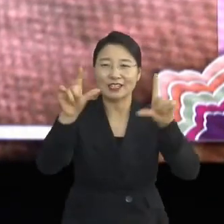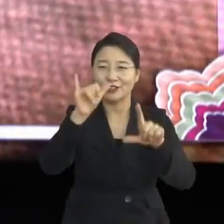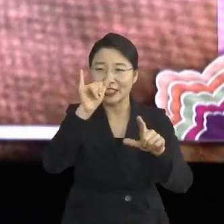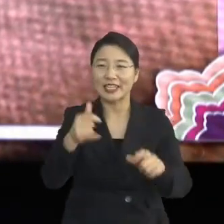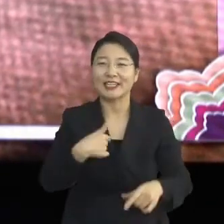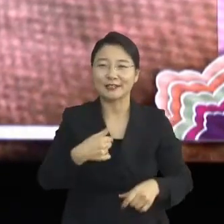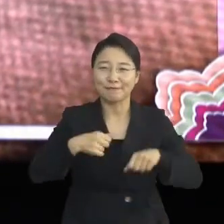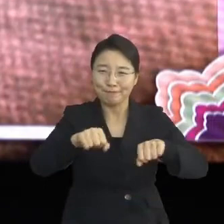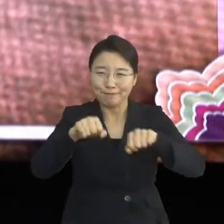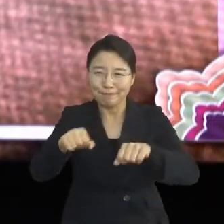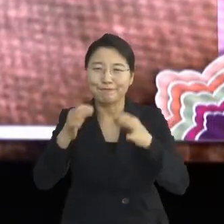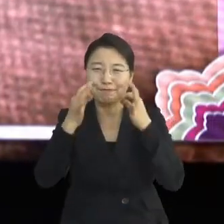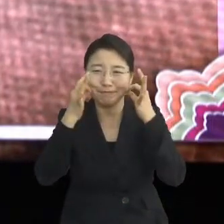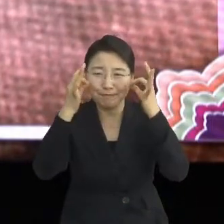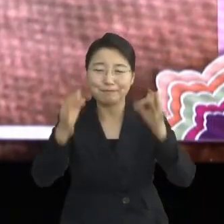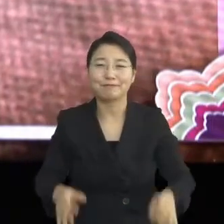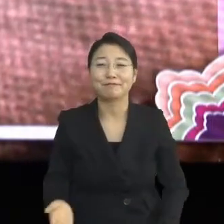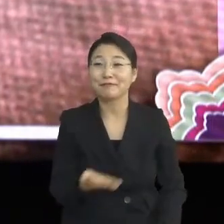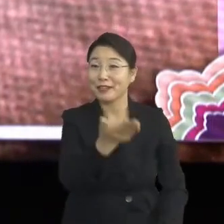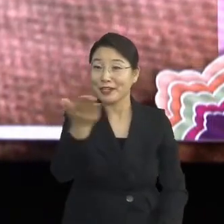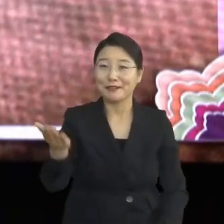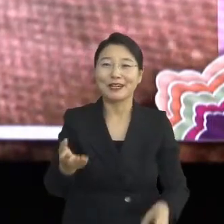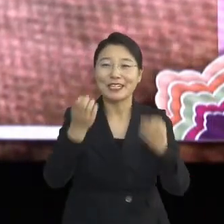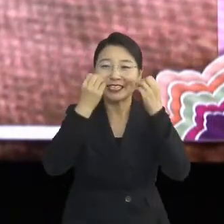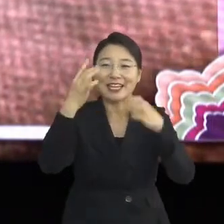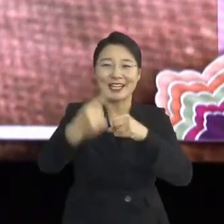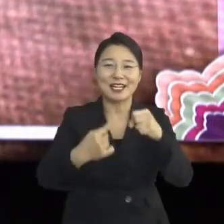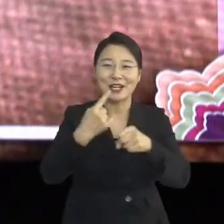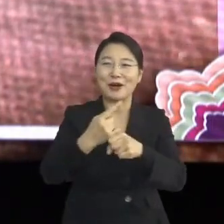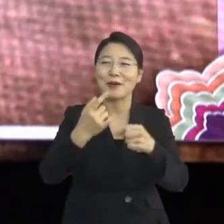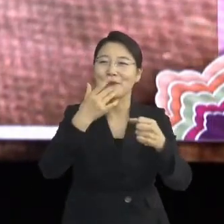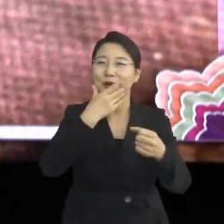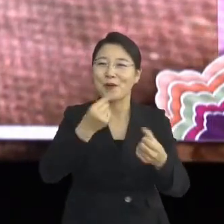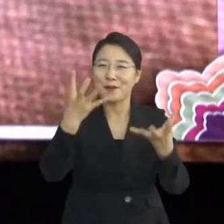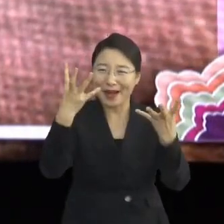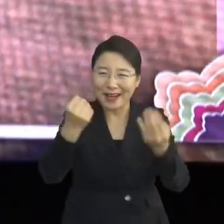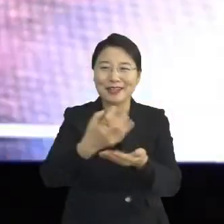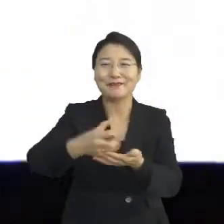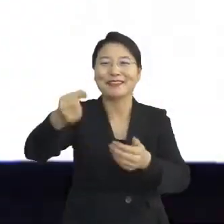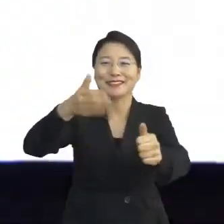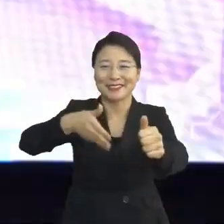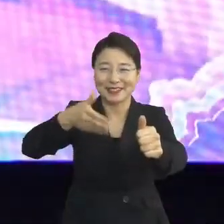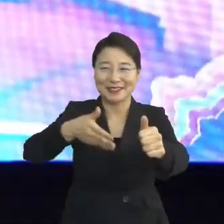노력을 다하겠습니다. 구민 여러분 새해 복 많이 받으세요.